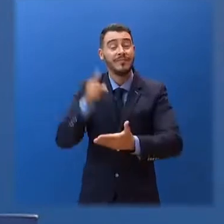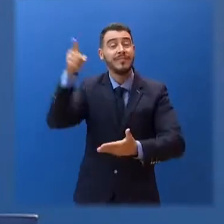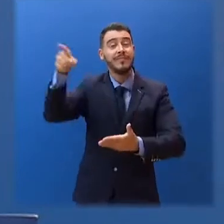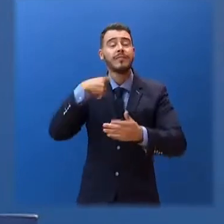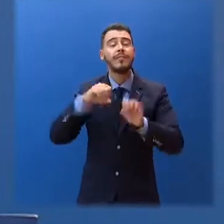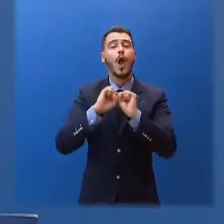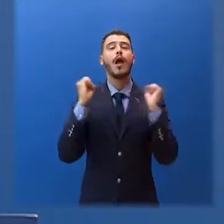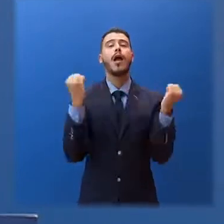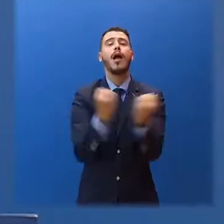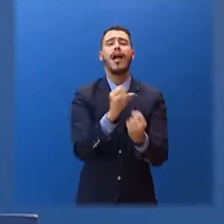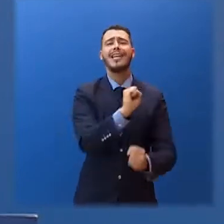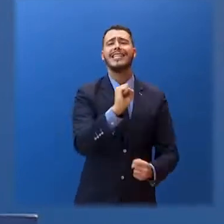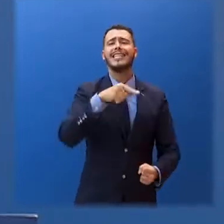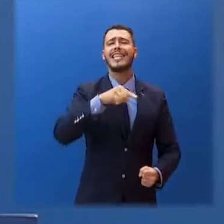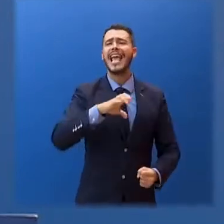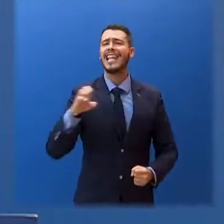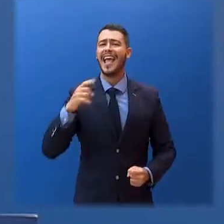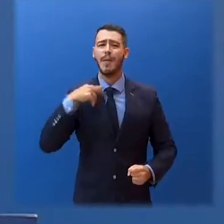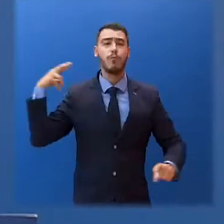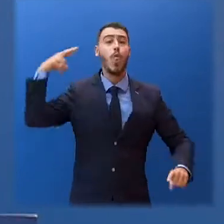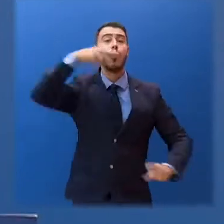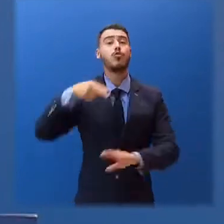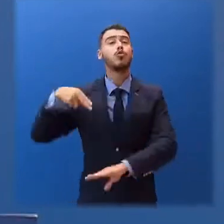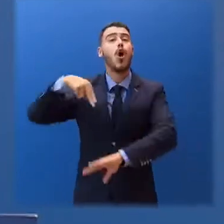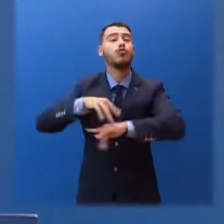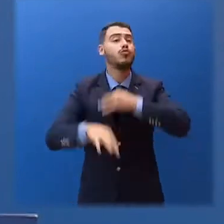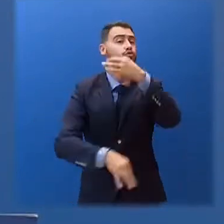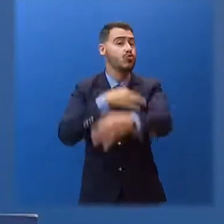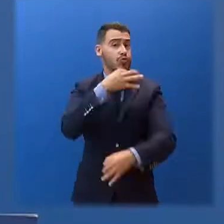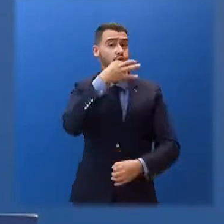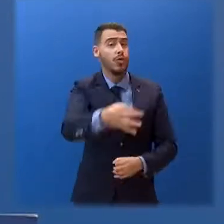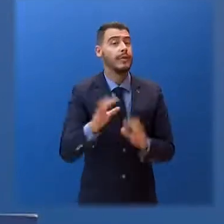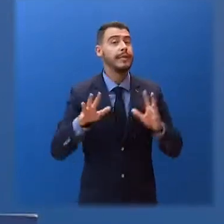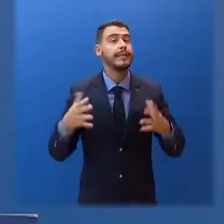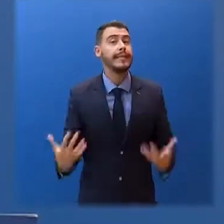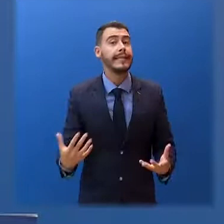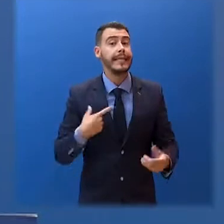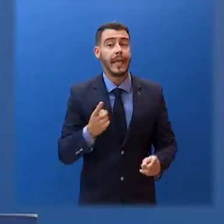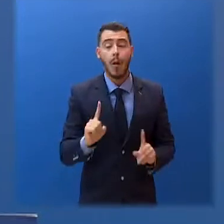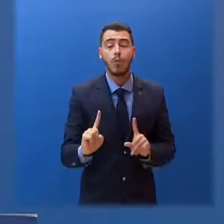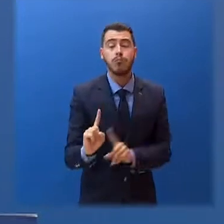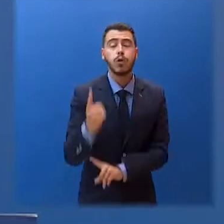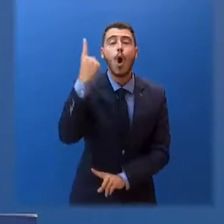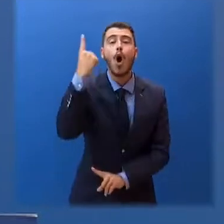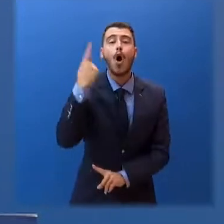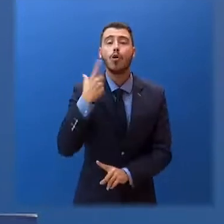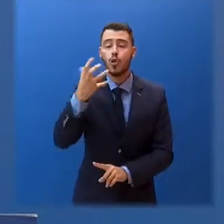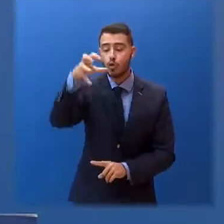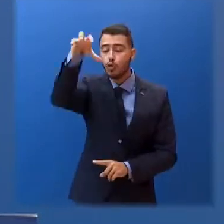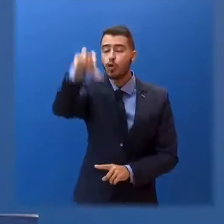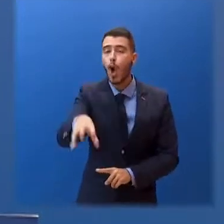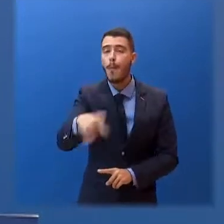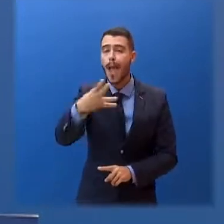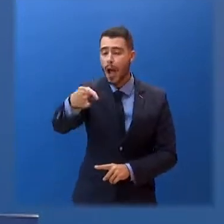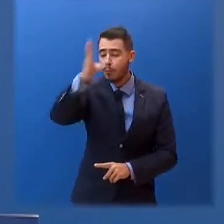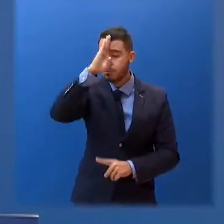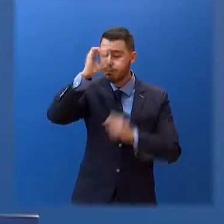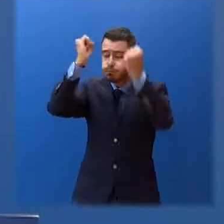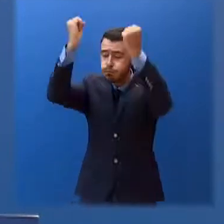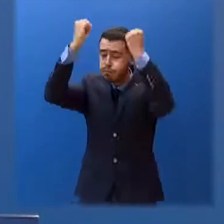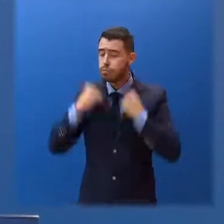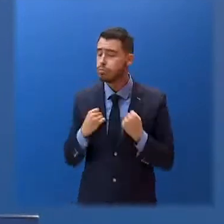ΣΕΤΕ, το πρώτο θύμα του ιού σε όλο τον κόσμο είναι ο τουρισμός. Και δεν πρέπει σε καμία περίπτωση